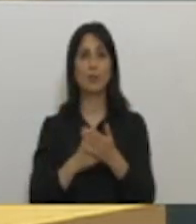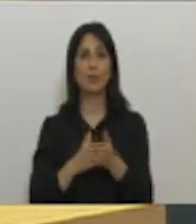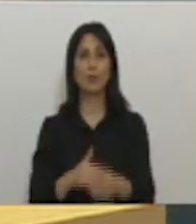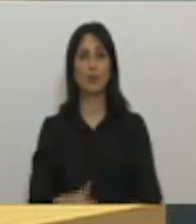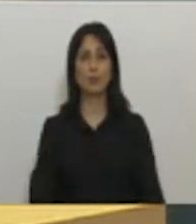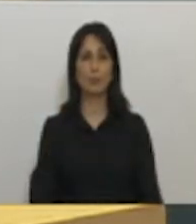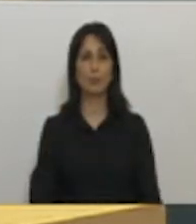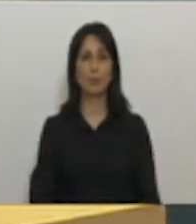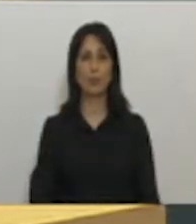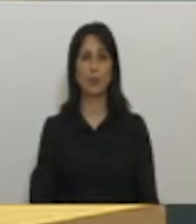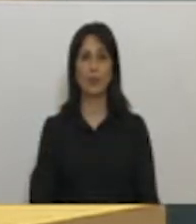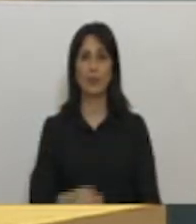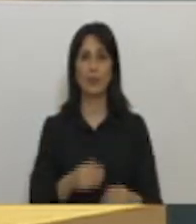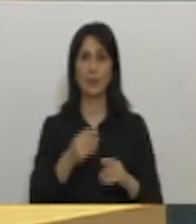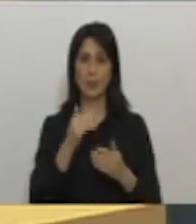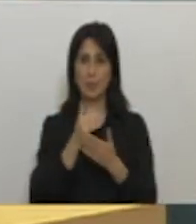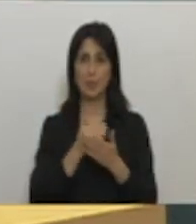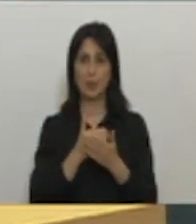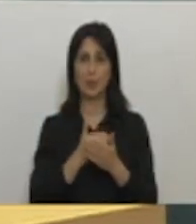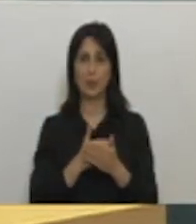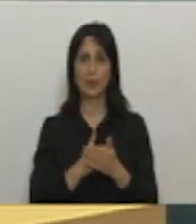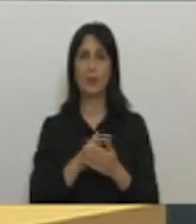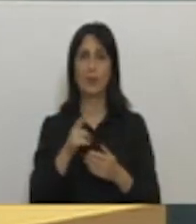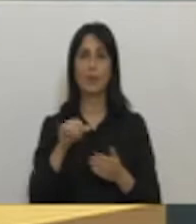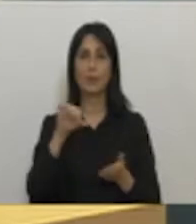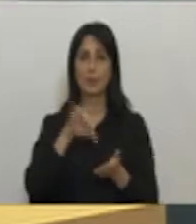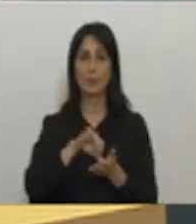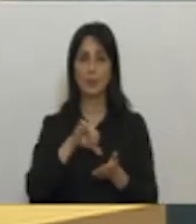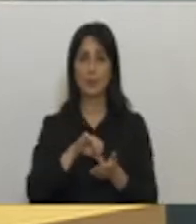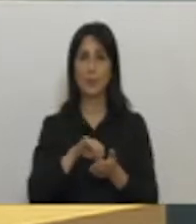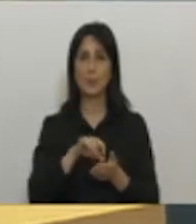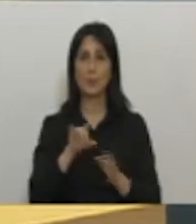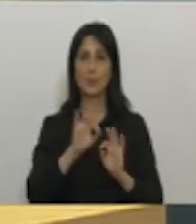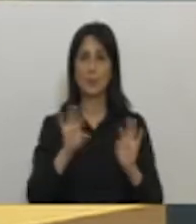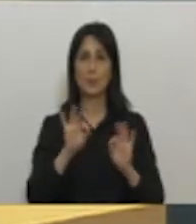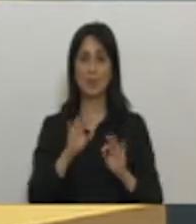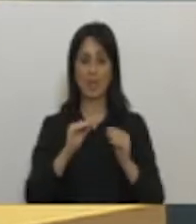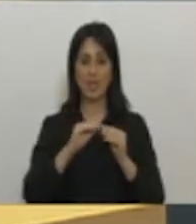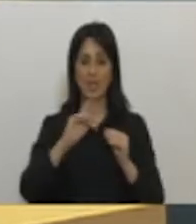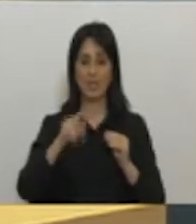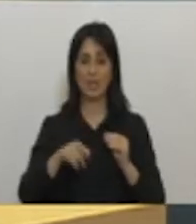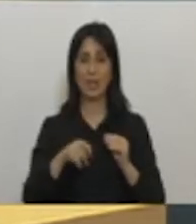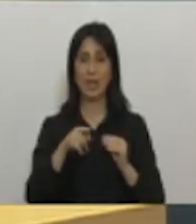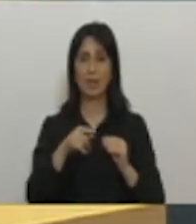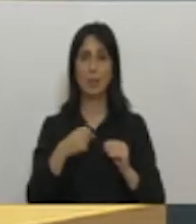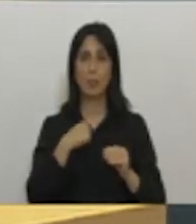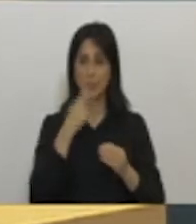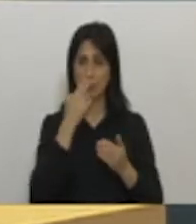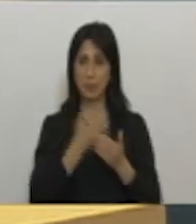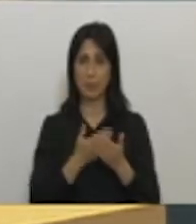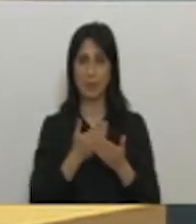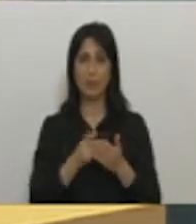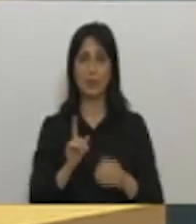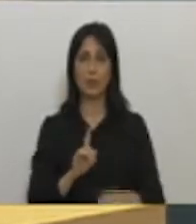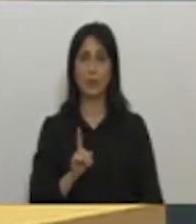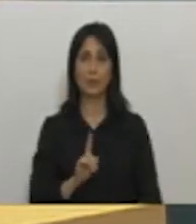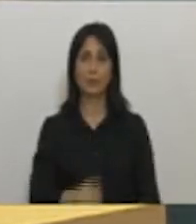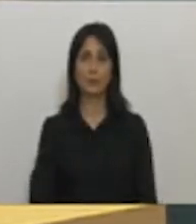მდგომარეობა. პროგრამა, რომელიც თქვენ წარმოადგინეთ, 10 წლიანი, მე მიმაჩნია, რომ